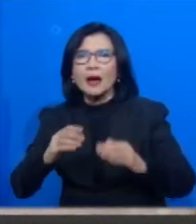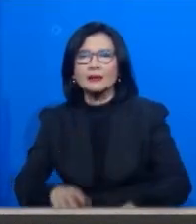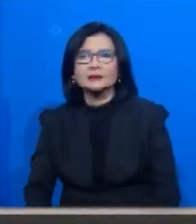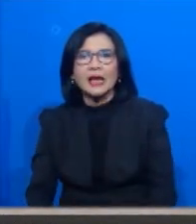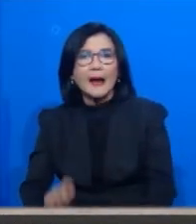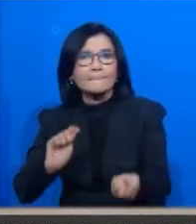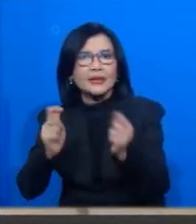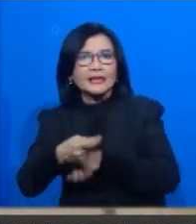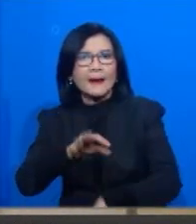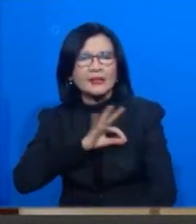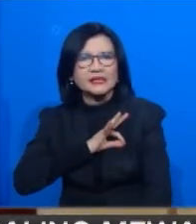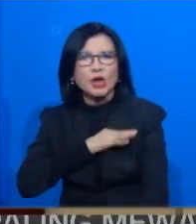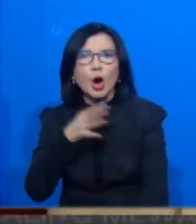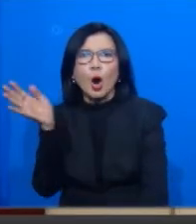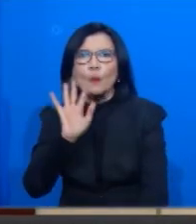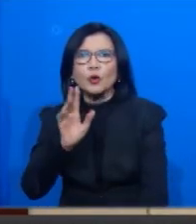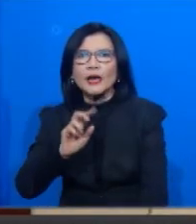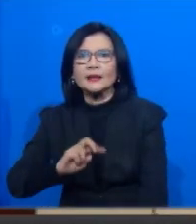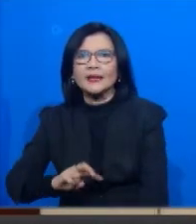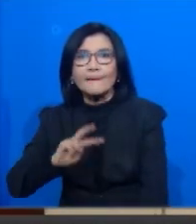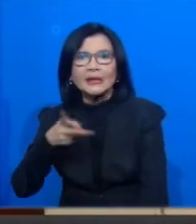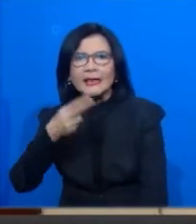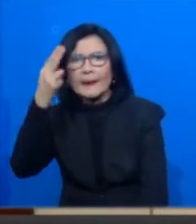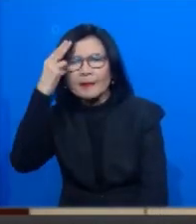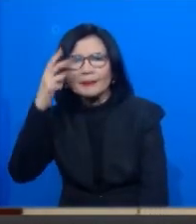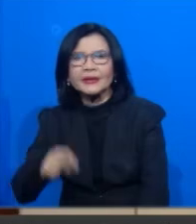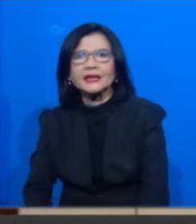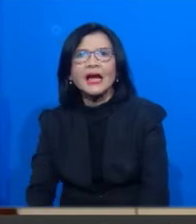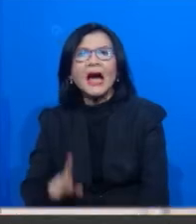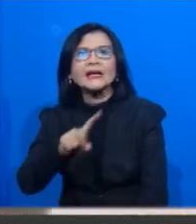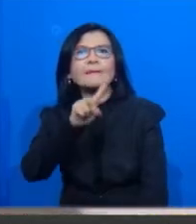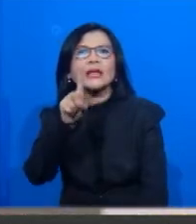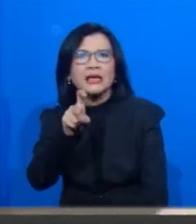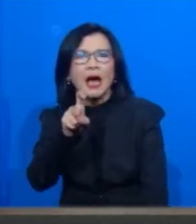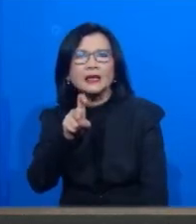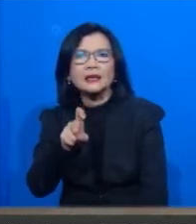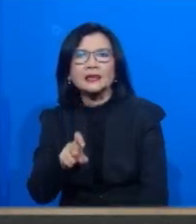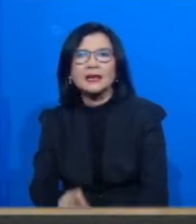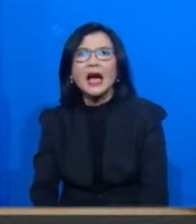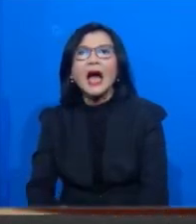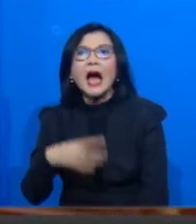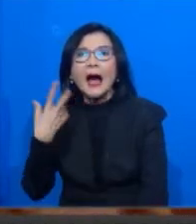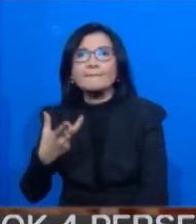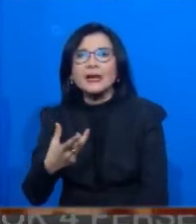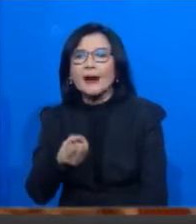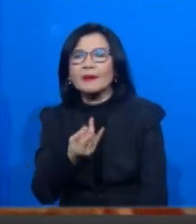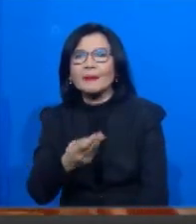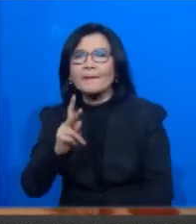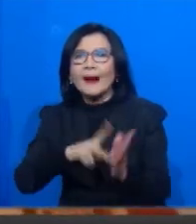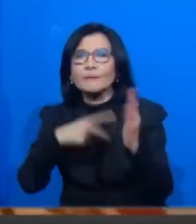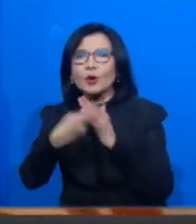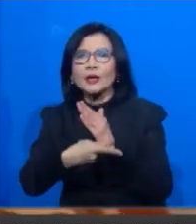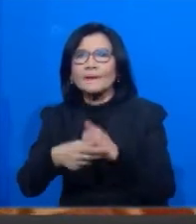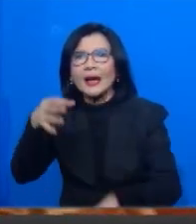Pergantian presiden tidak hanya sekadar pergantian pemimpin republik ini. Ada pertanyaan, apakah sejumlah program presiden sebelumnya